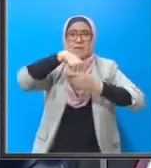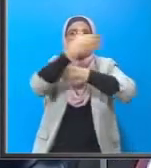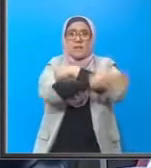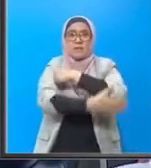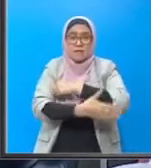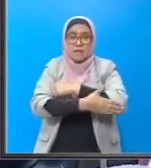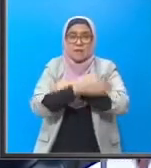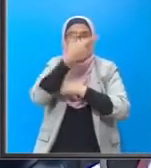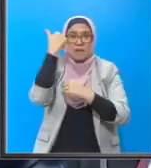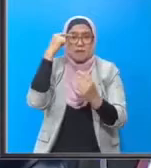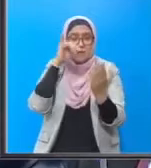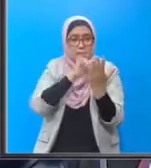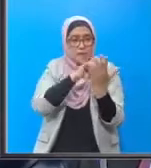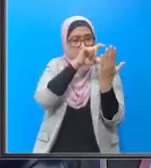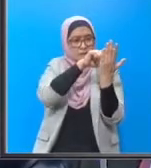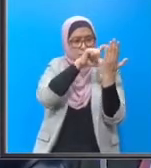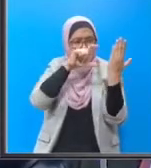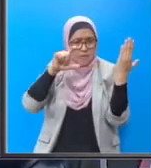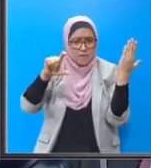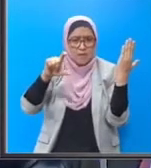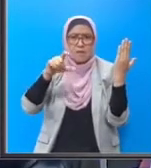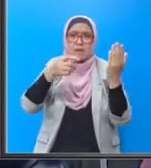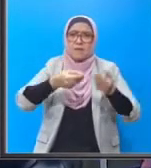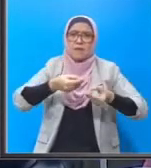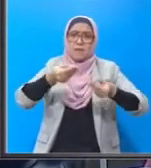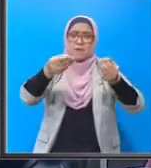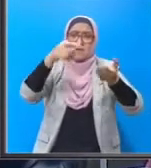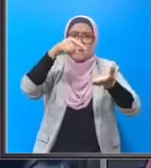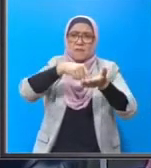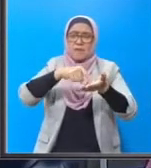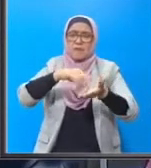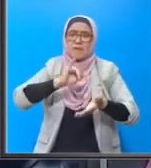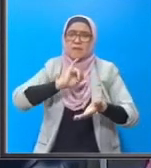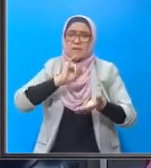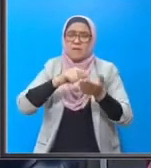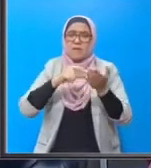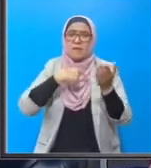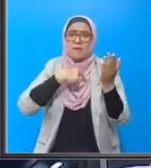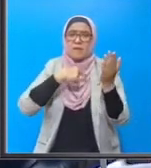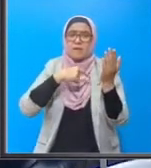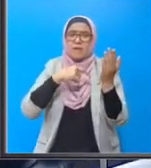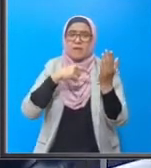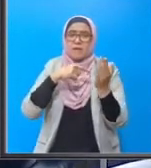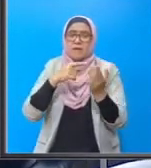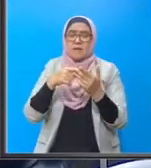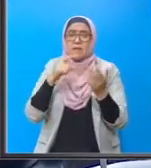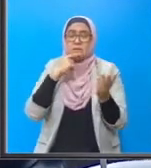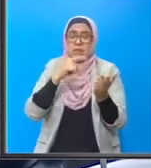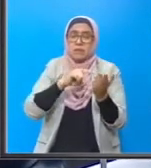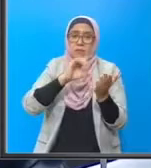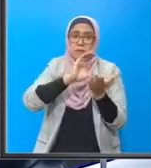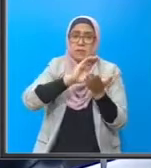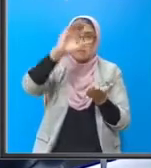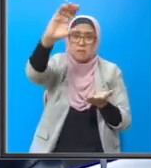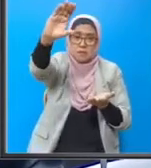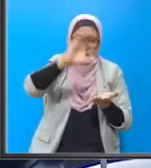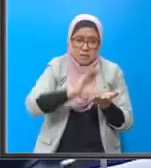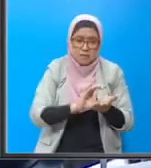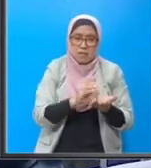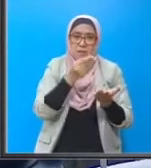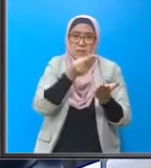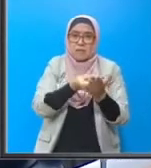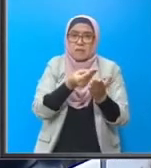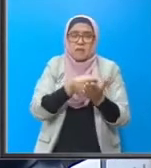yang diberikan ini sangat eh bagi saya saya menghasilkan tidak sepatunya berkurangan daripada